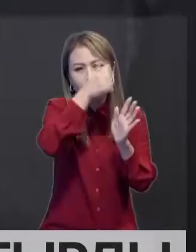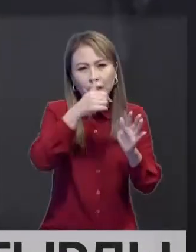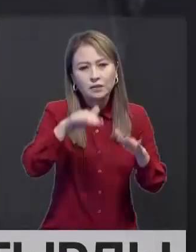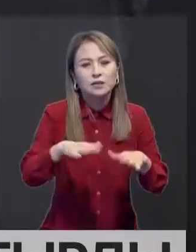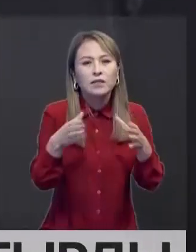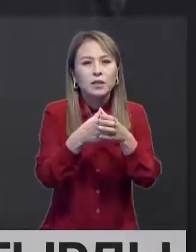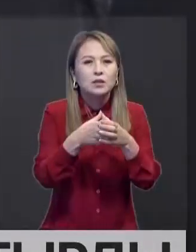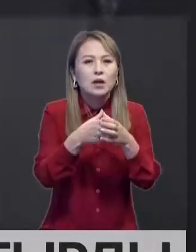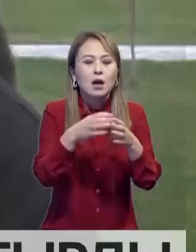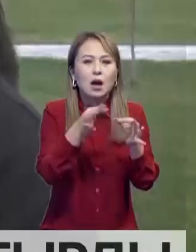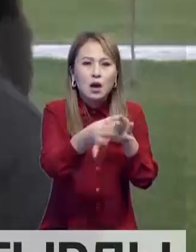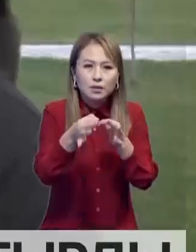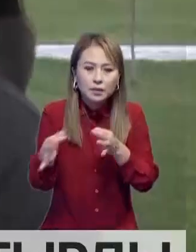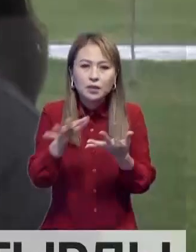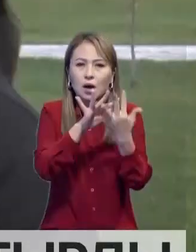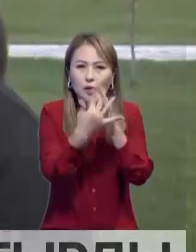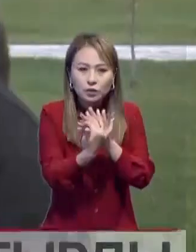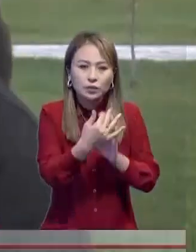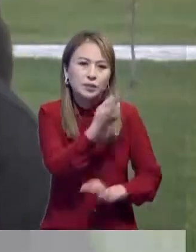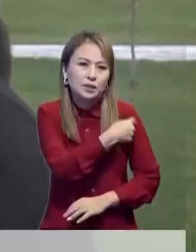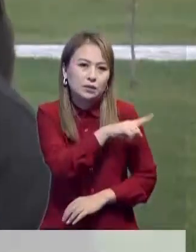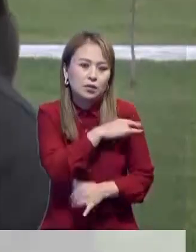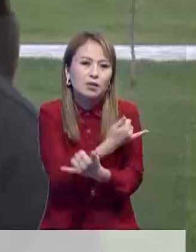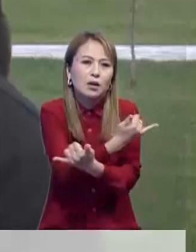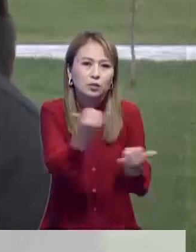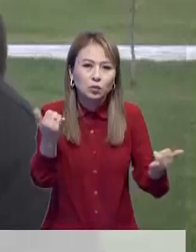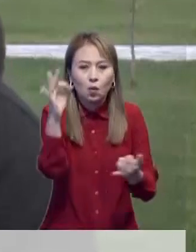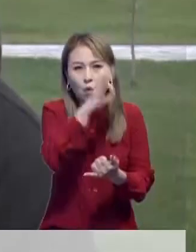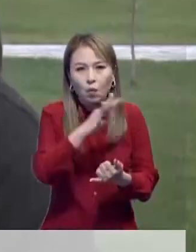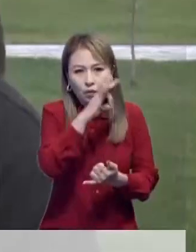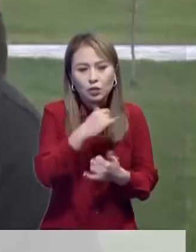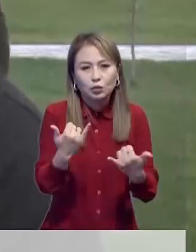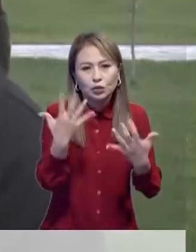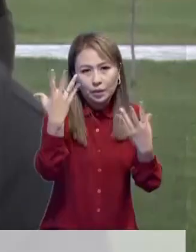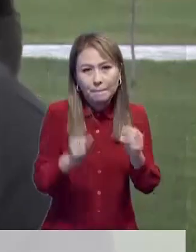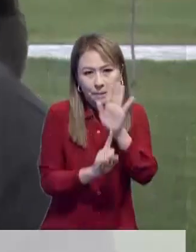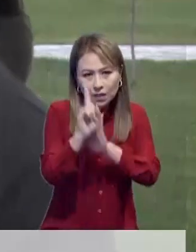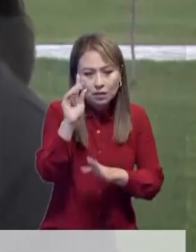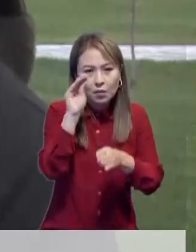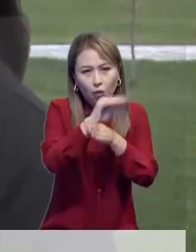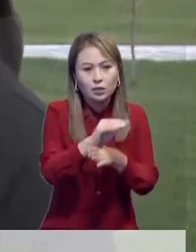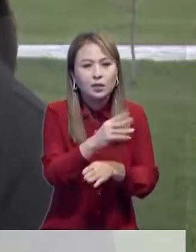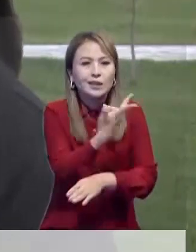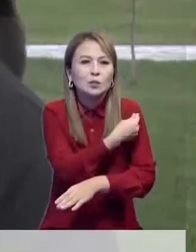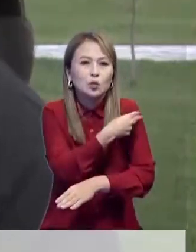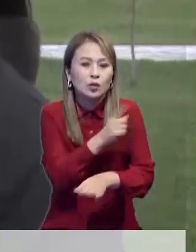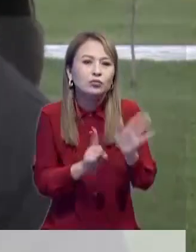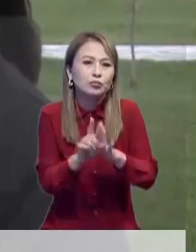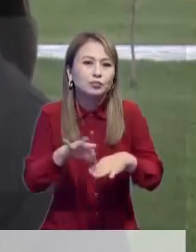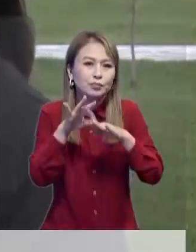барлық қалалық, аудандық медициналық ұйымдарға тарату жұмыстарын жүргізіп, бүгіннен бастап қосымша жаппай иммундауды жүргізіп